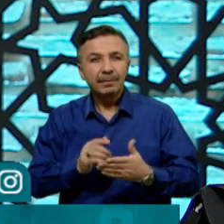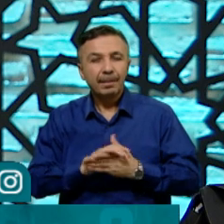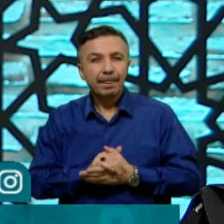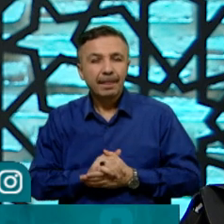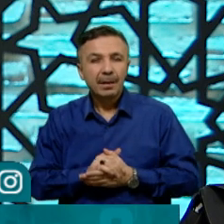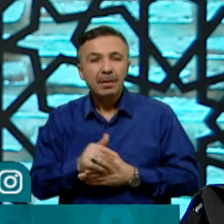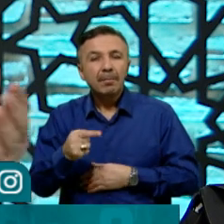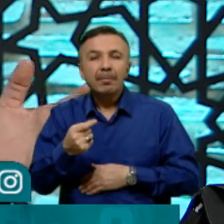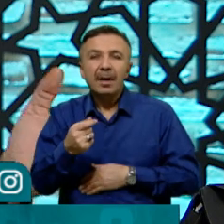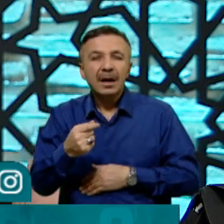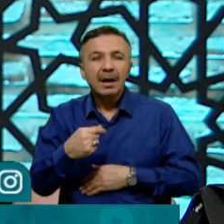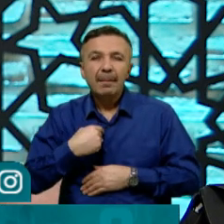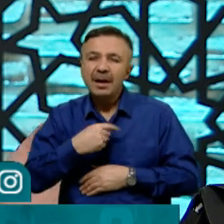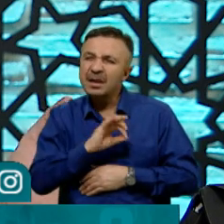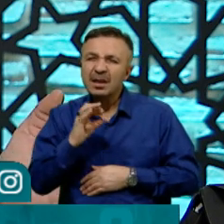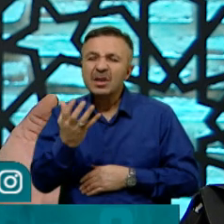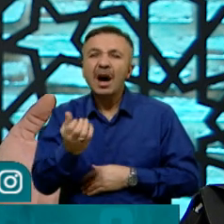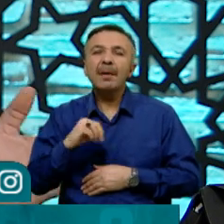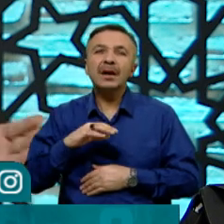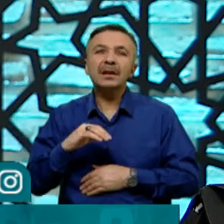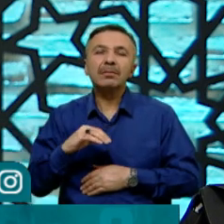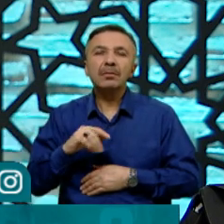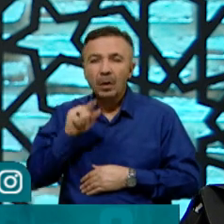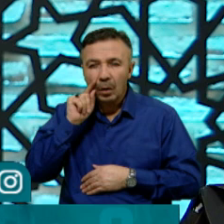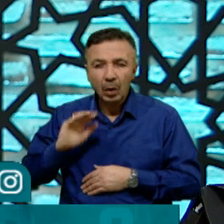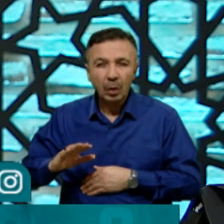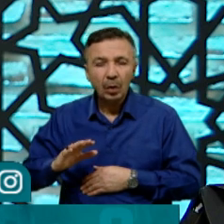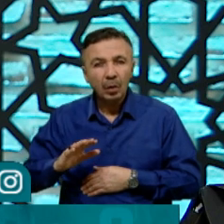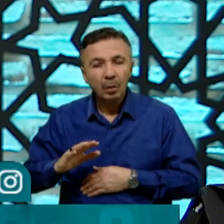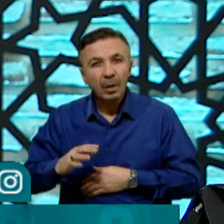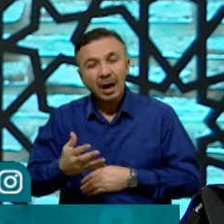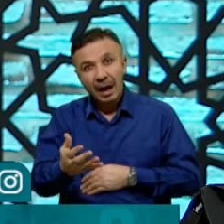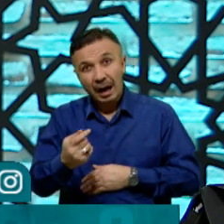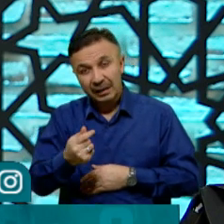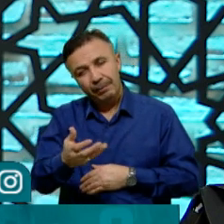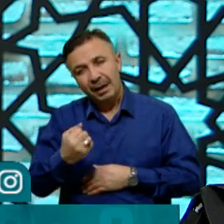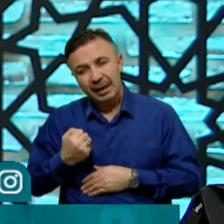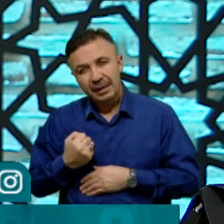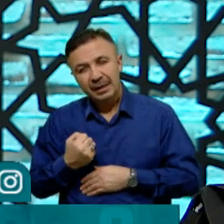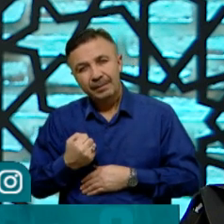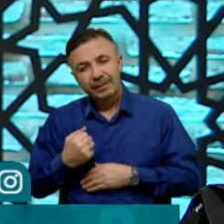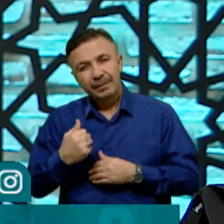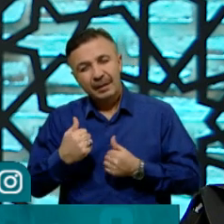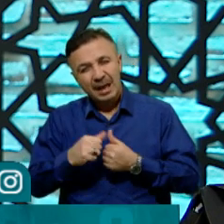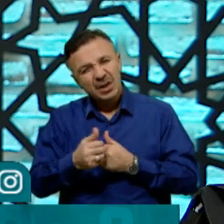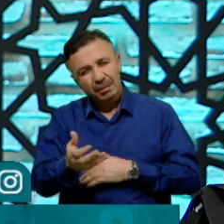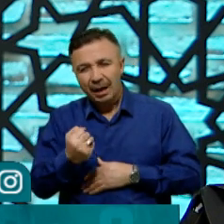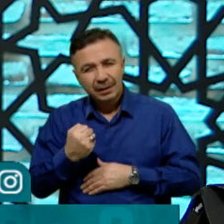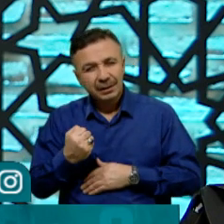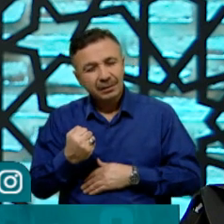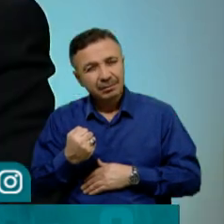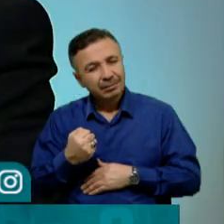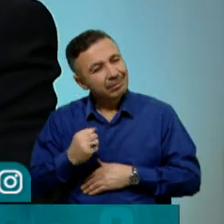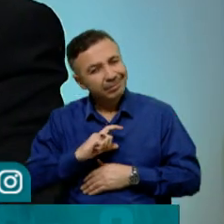esasında bana hiç gelmedi Oğlum aldı eşim aldı Bu durumda ben sorumlu muyum diye sorular geliyor ya buradaki cevap nedir